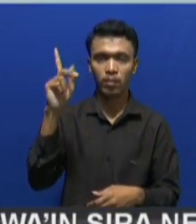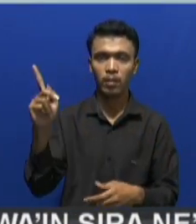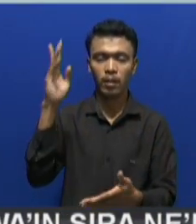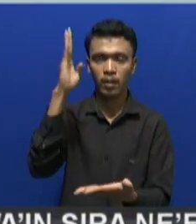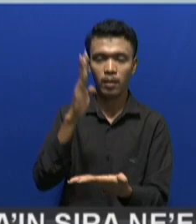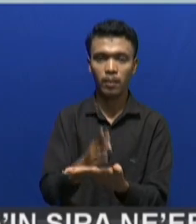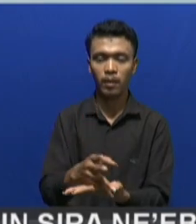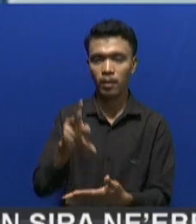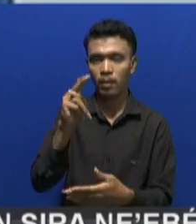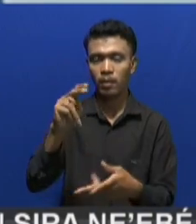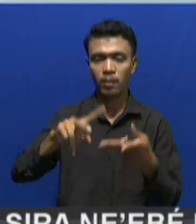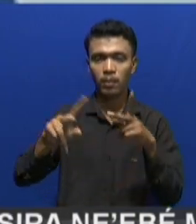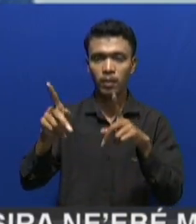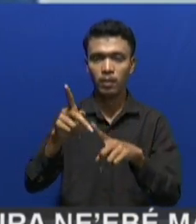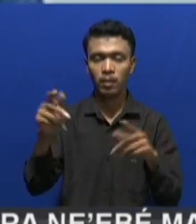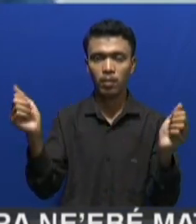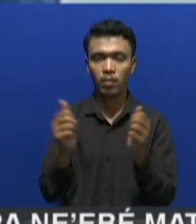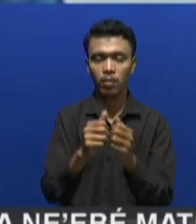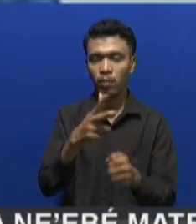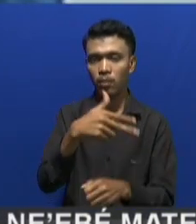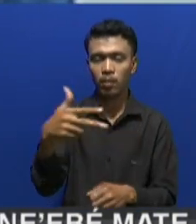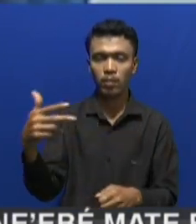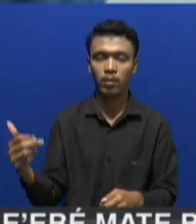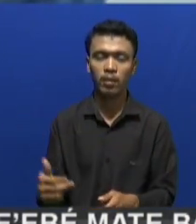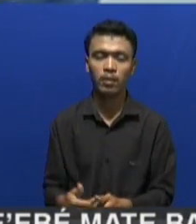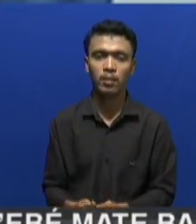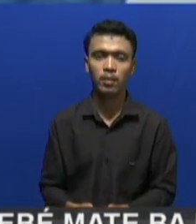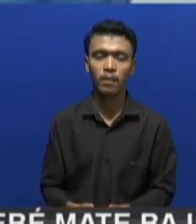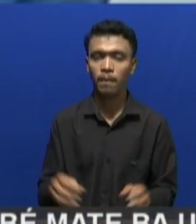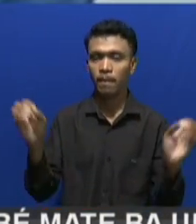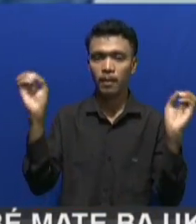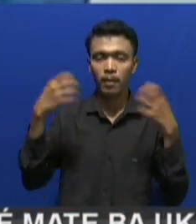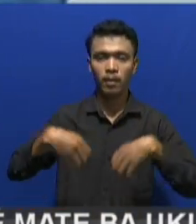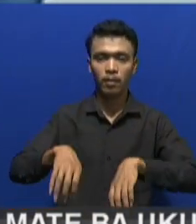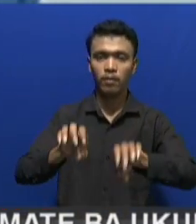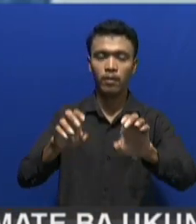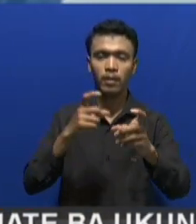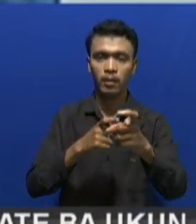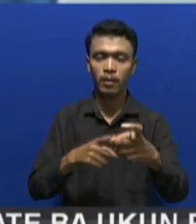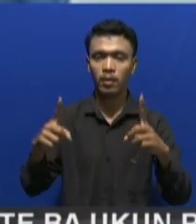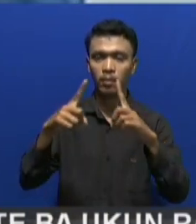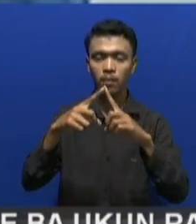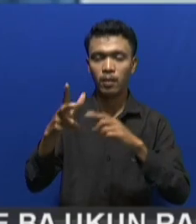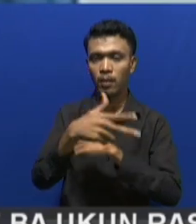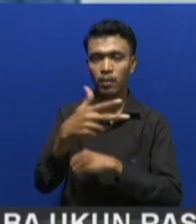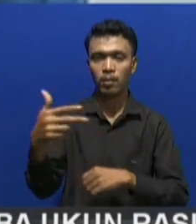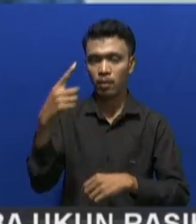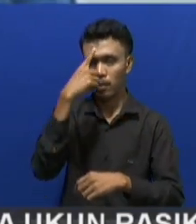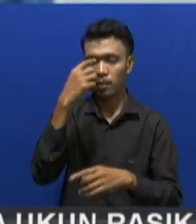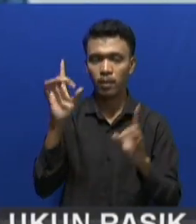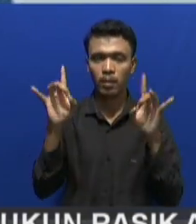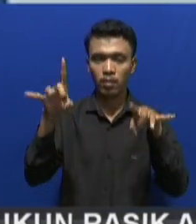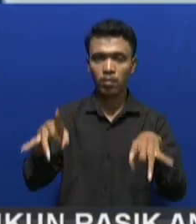ini relasaun diplomatika ho Indonesia lafaang, kilat ma Indonesia. Tambane mak Australia hakotun